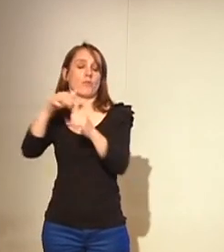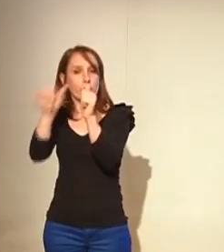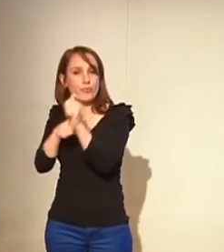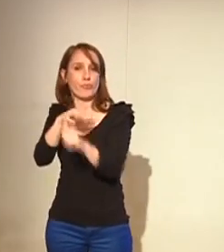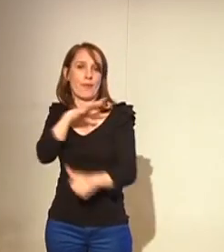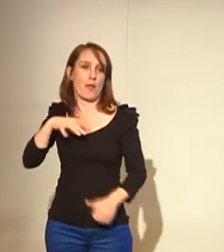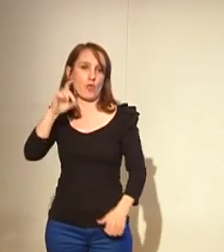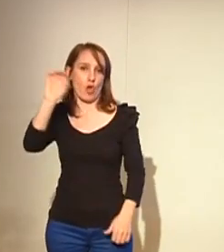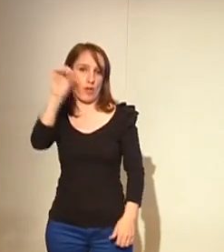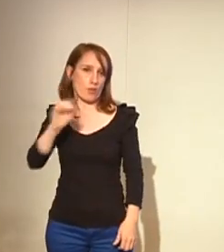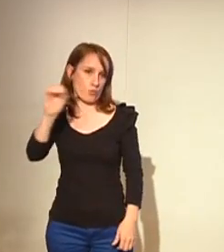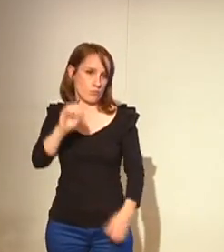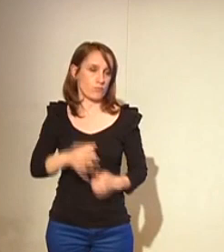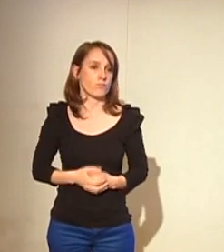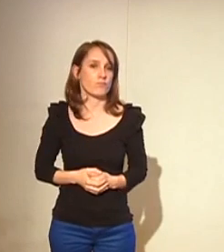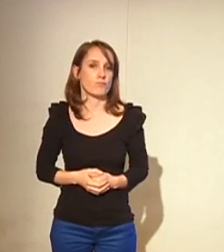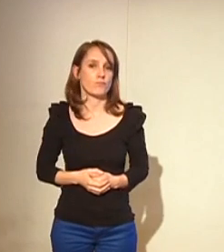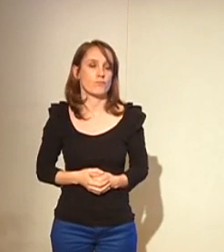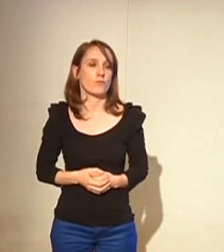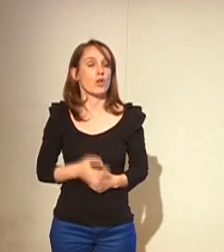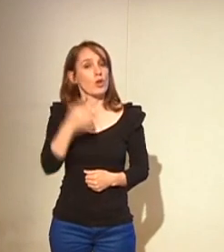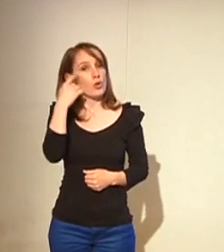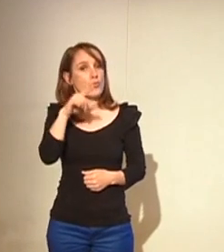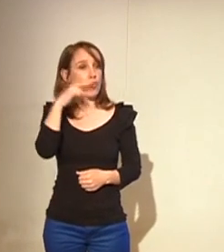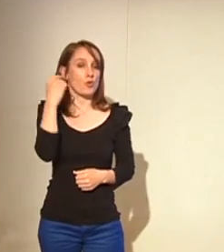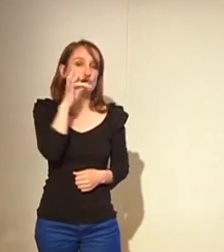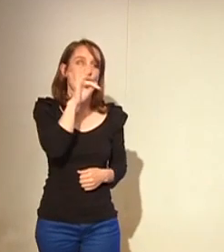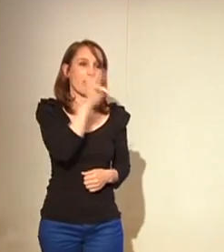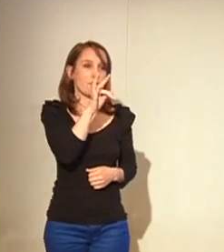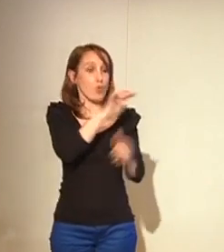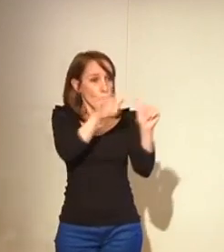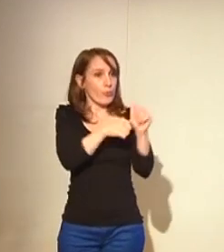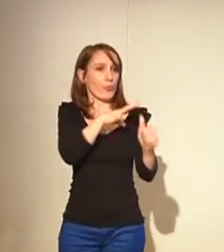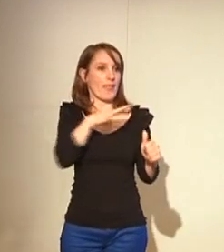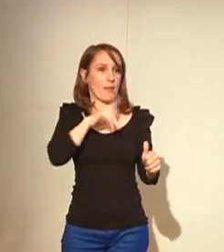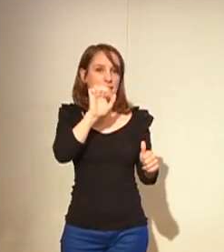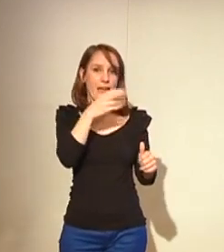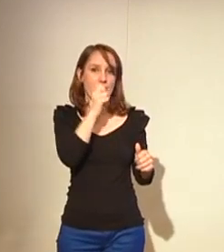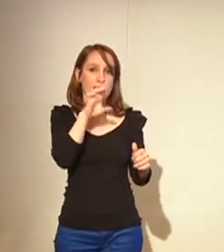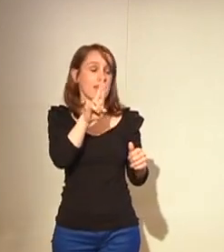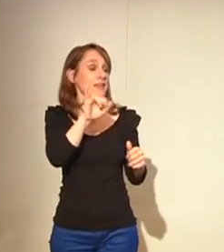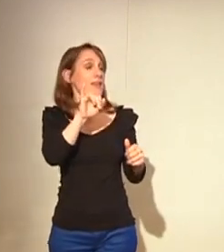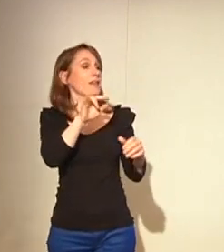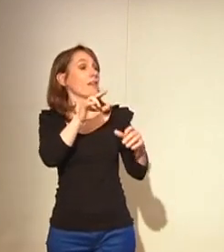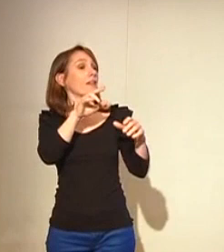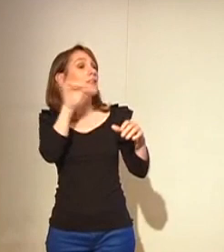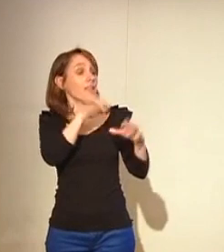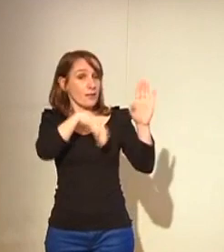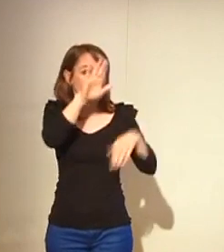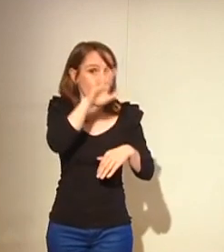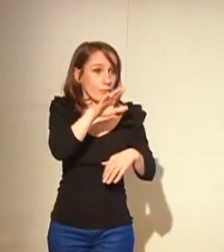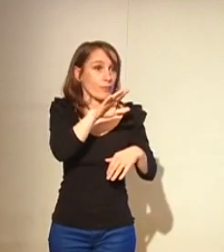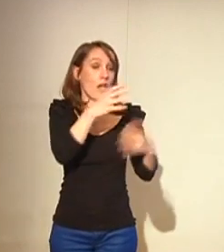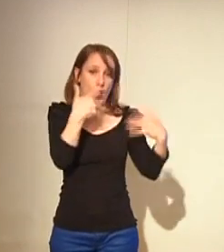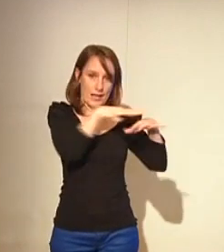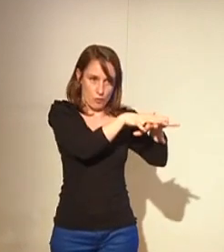dornano pour Monsieur fristau avec pour suppléante madame Garnier qui est pour rassemblement